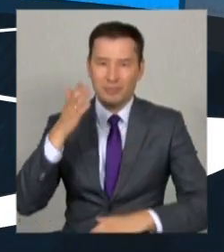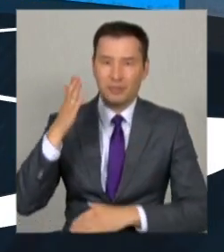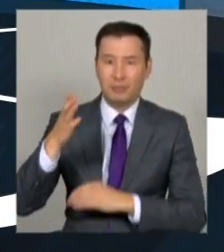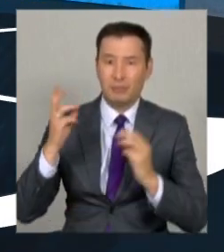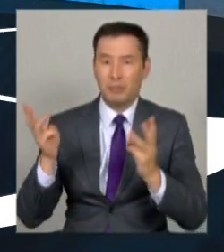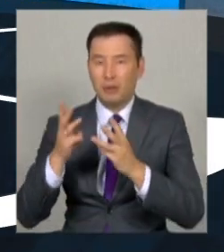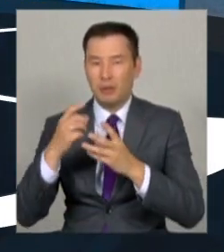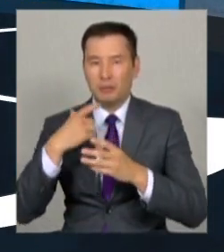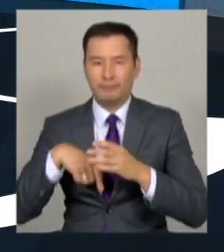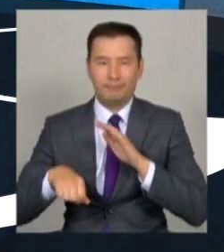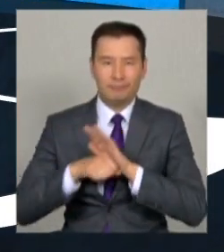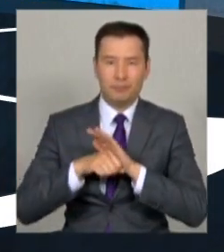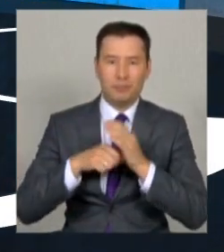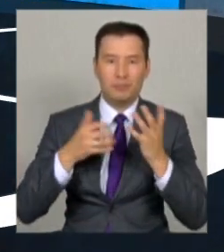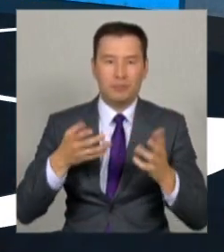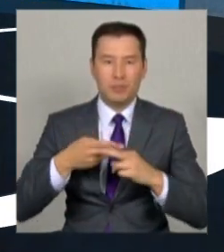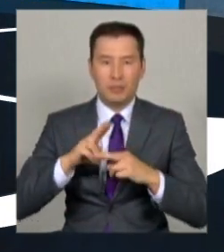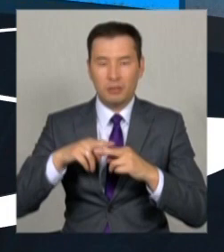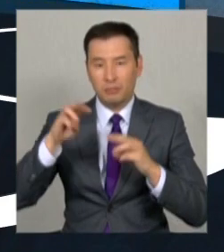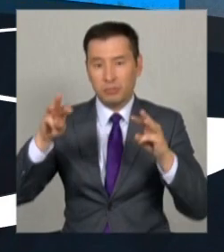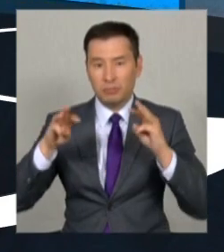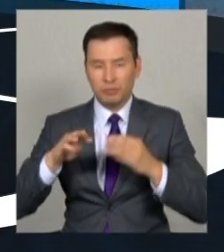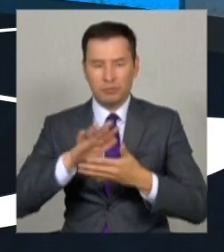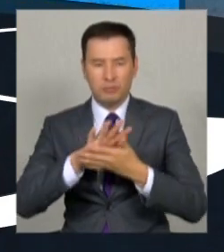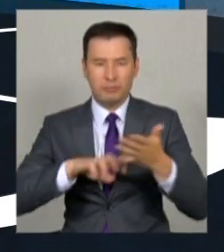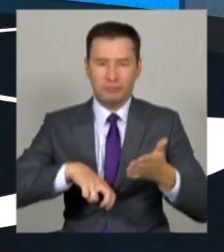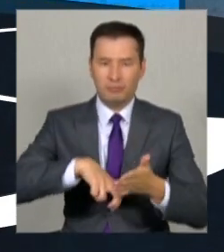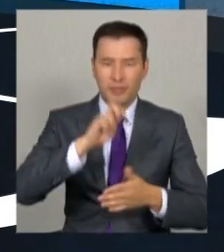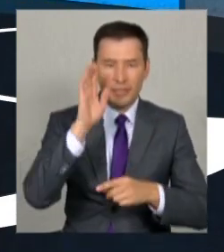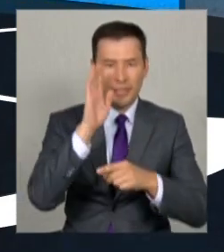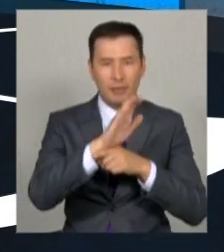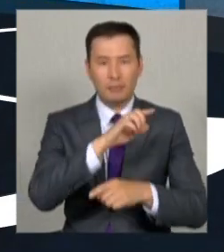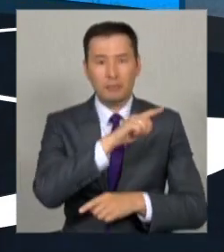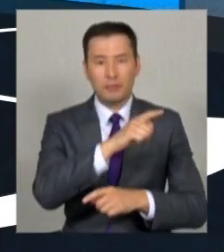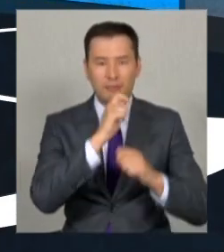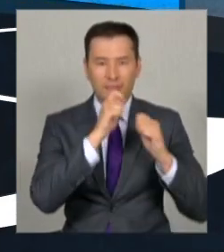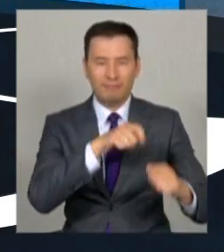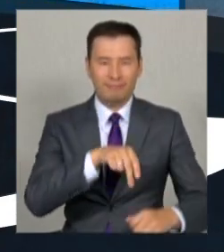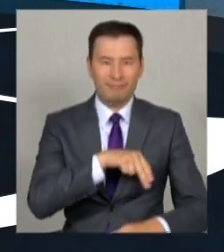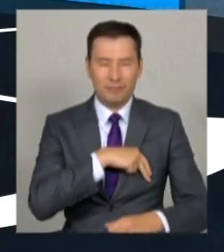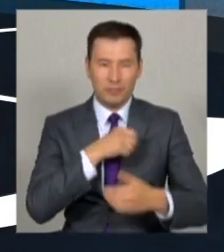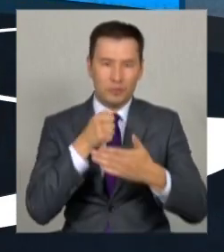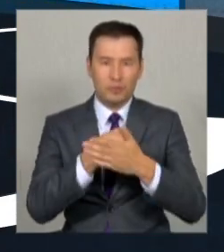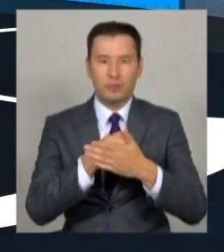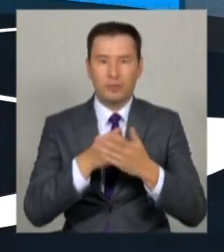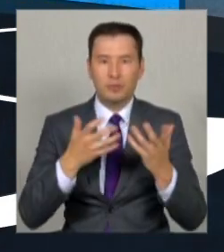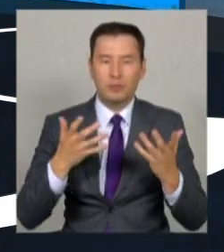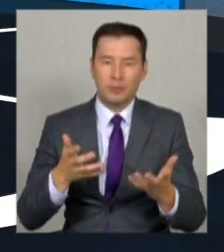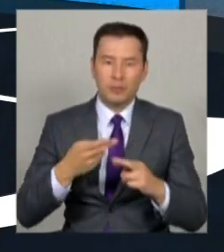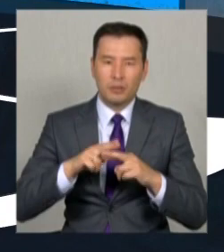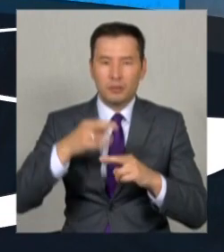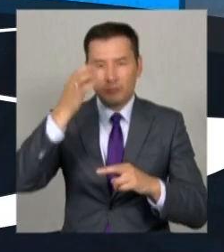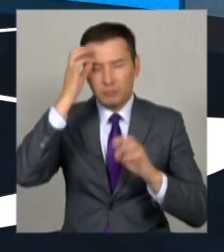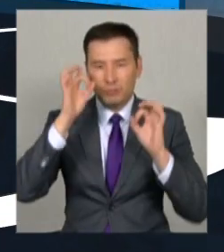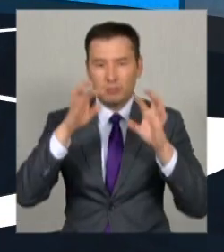подписал глава государства. Герой представлен к награде за отвагу и самоотверженность, проявленные при исполнении служебного долга. Напомню,